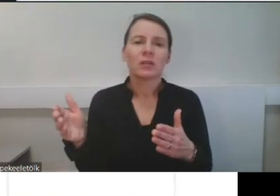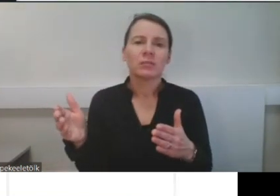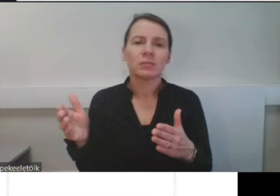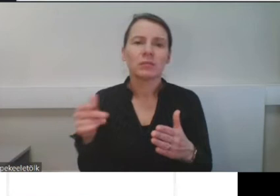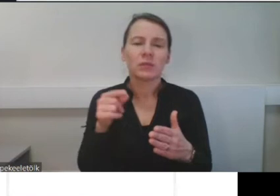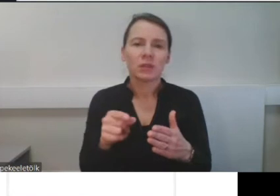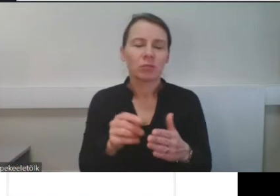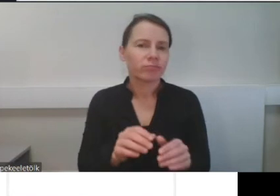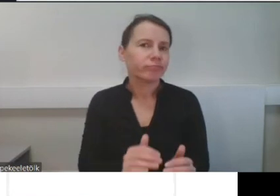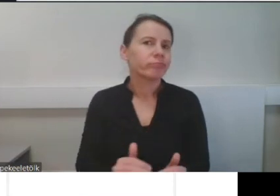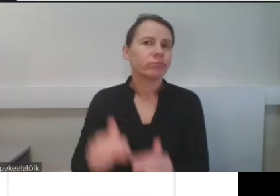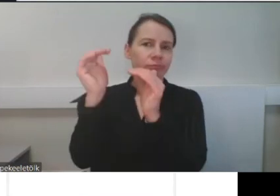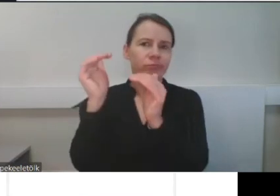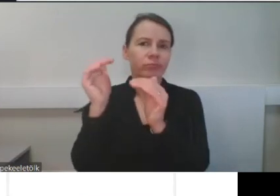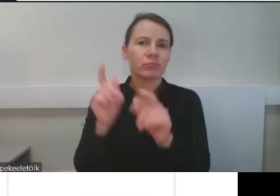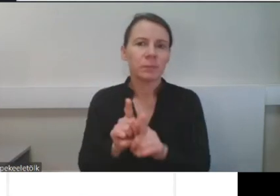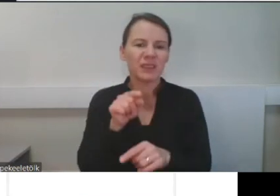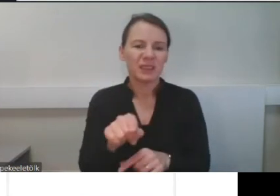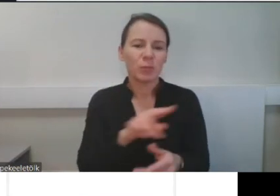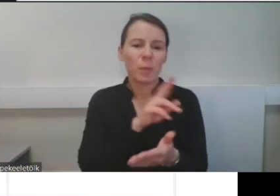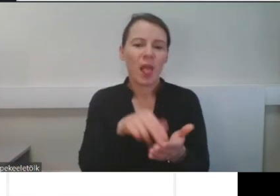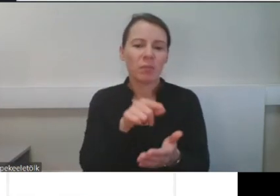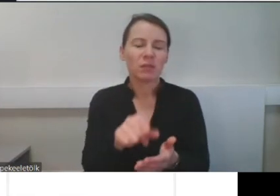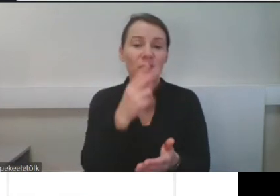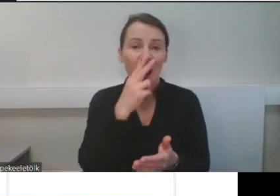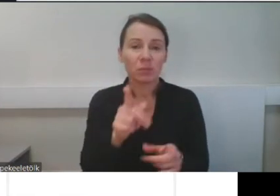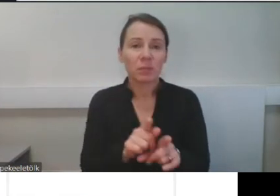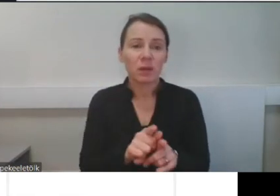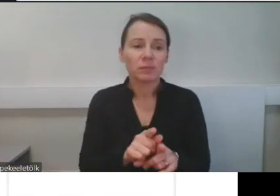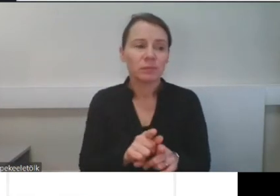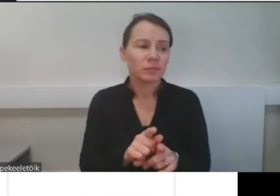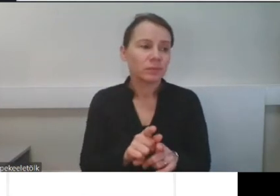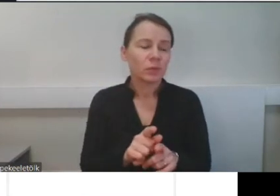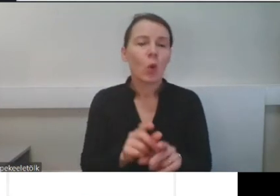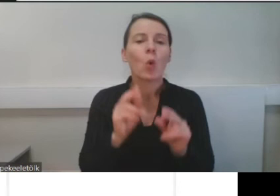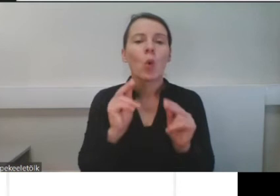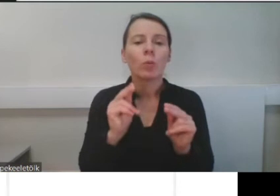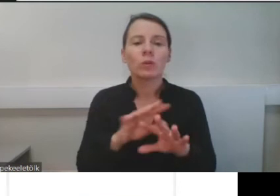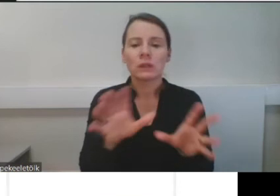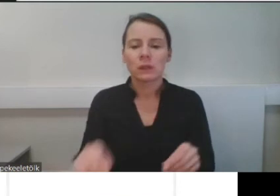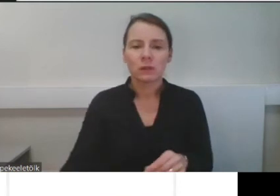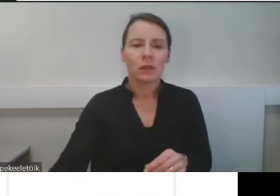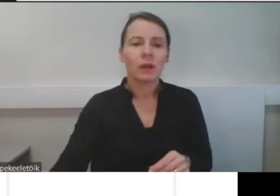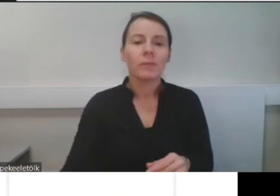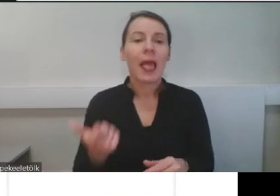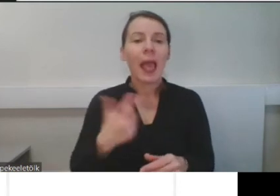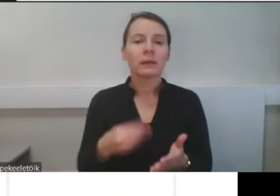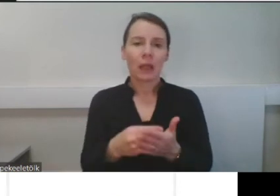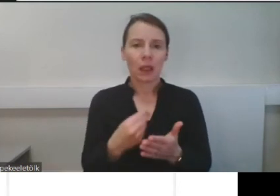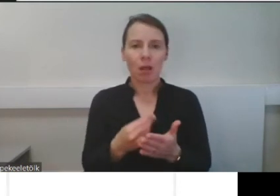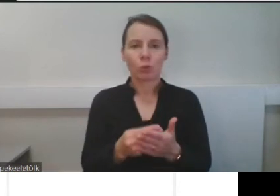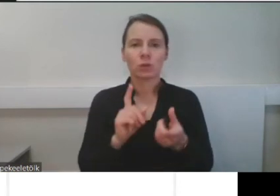siis kõigepealt kõik vastajad toodud, ehk siis üldine tegevuspiirang elanikkonnas, nagu ma ütlesin,